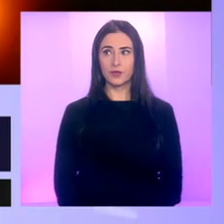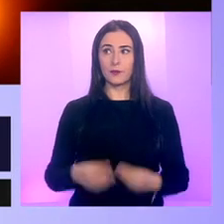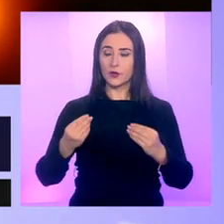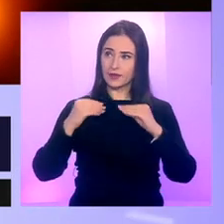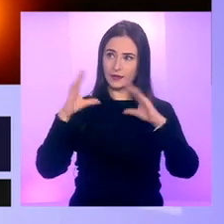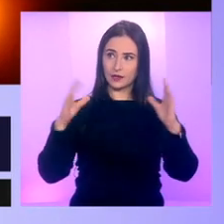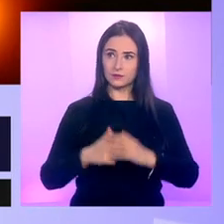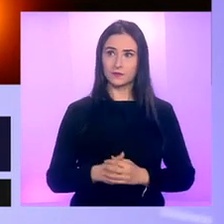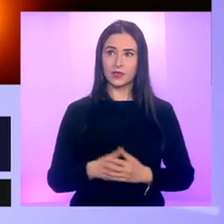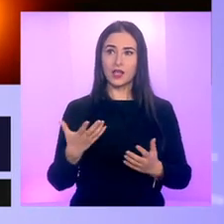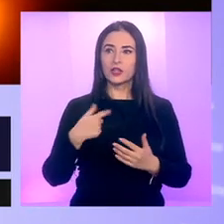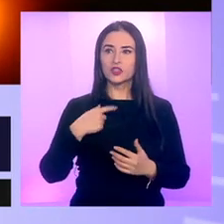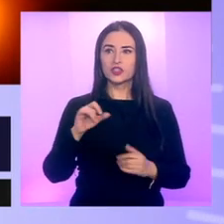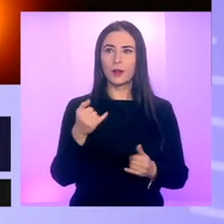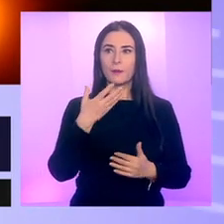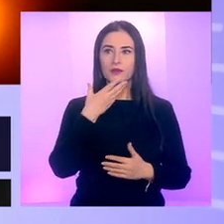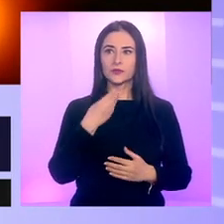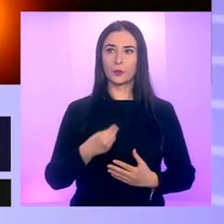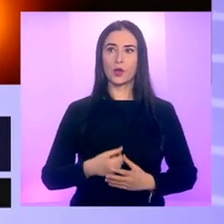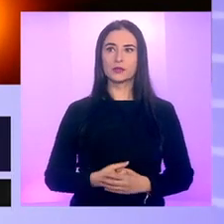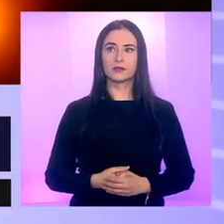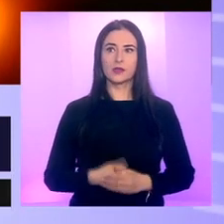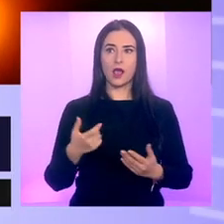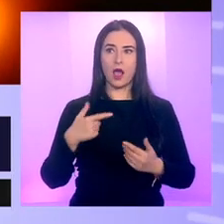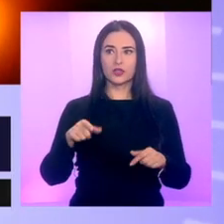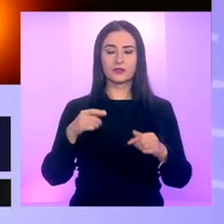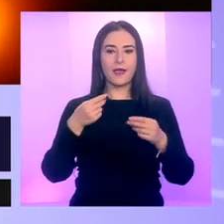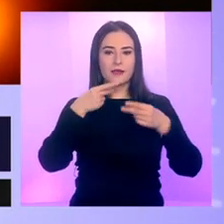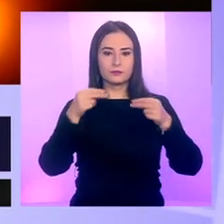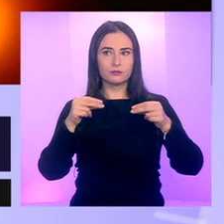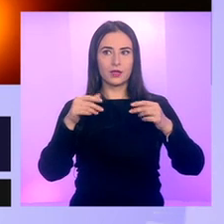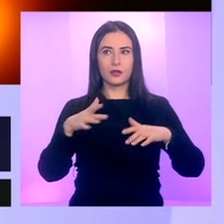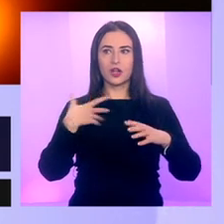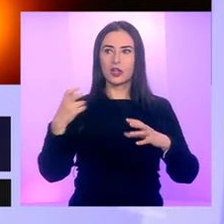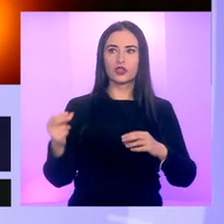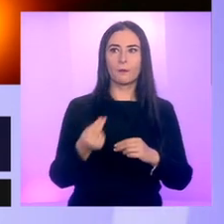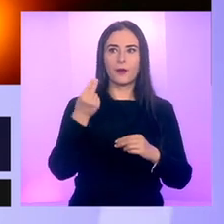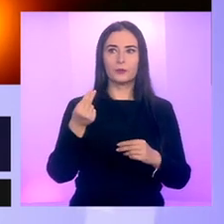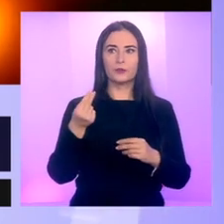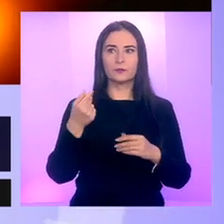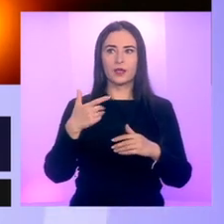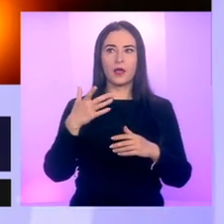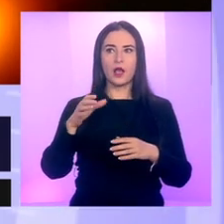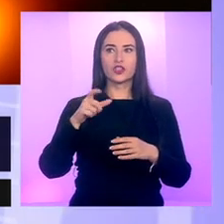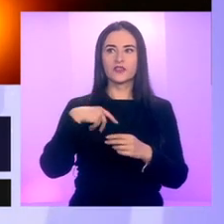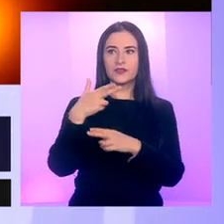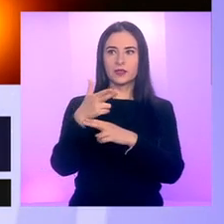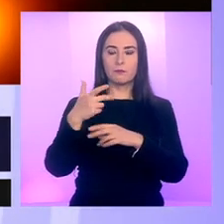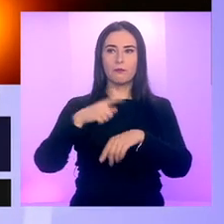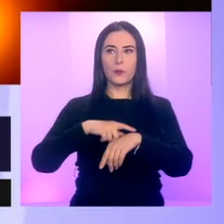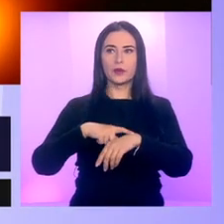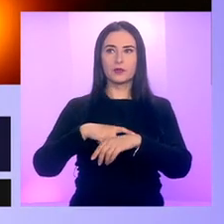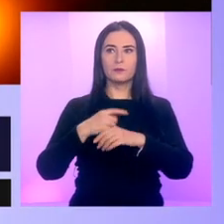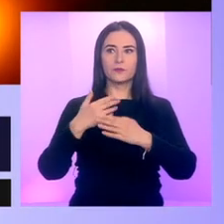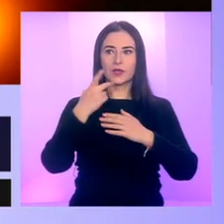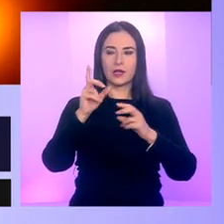Bună dimineața! Cât de mult ne ajută să, acest experiment, repetat tocmai pentru a se convinge oamenii de știință că